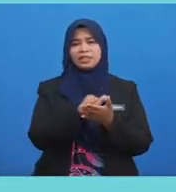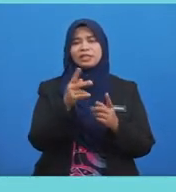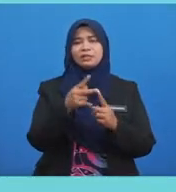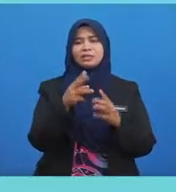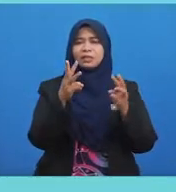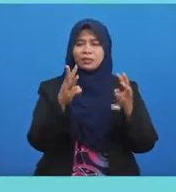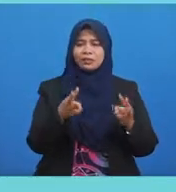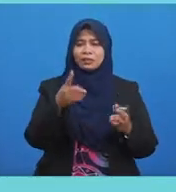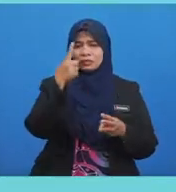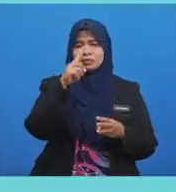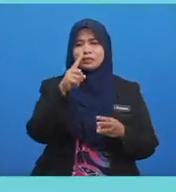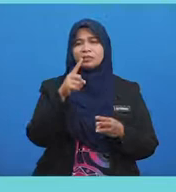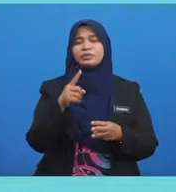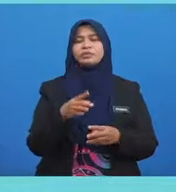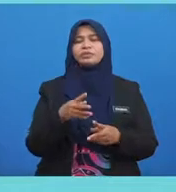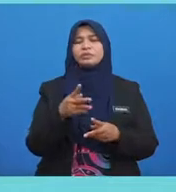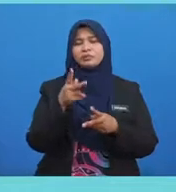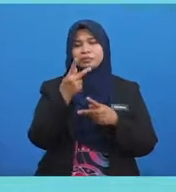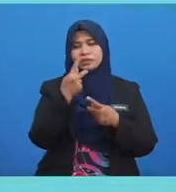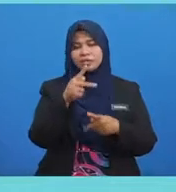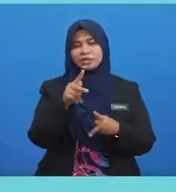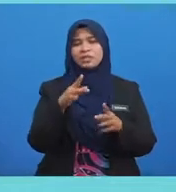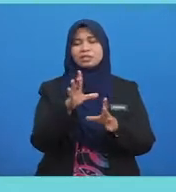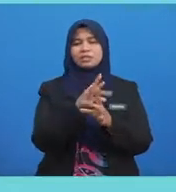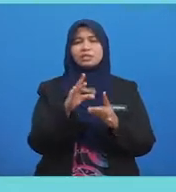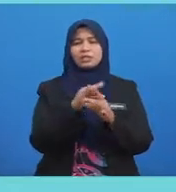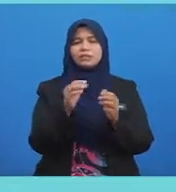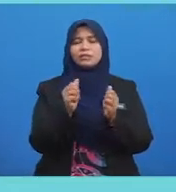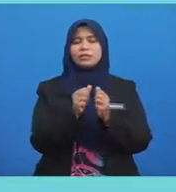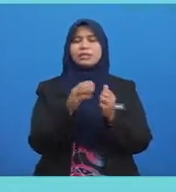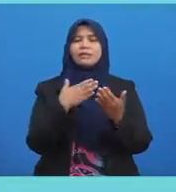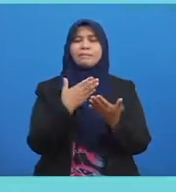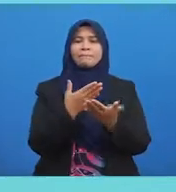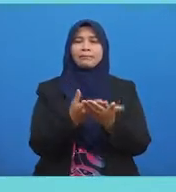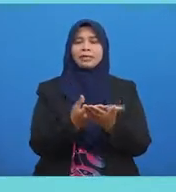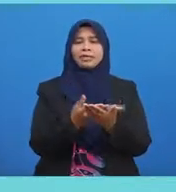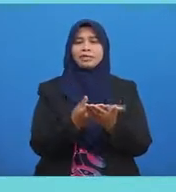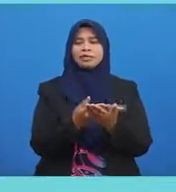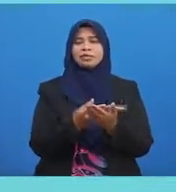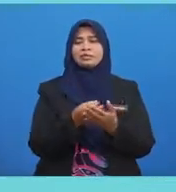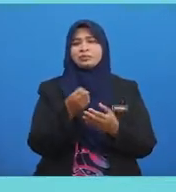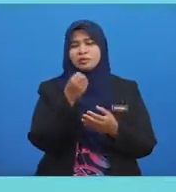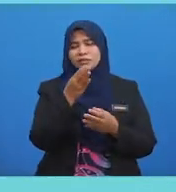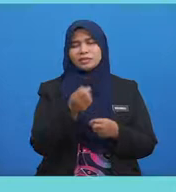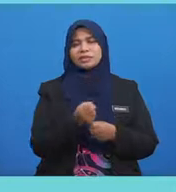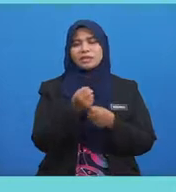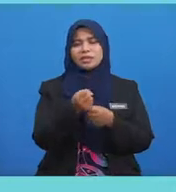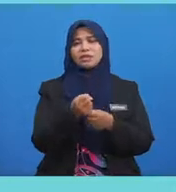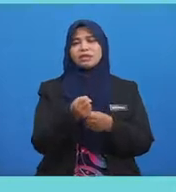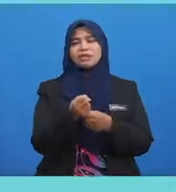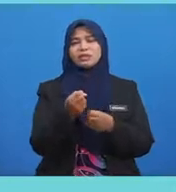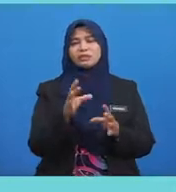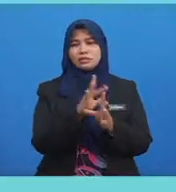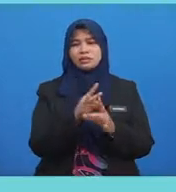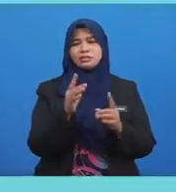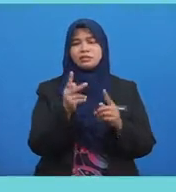yakin kepada warisnya untuk memerintah Sarawak dengan baik. Pengisytiharaan penyerahan Sarawak